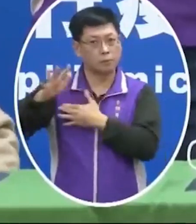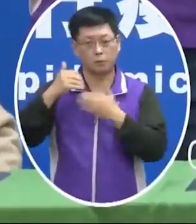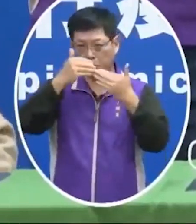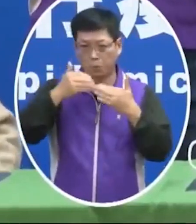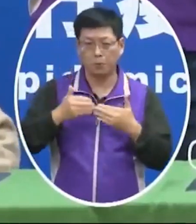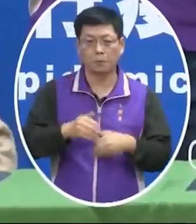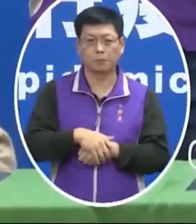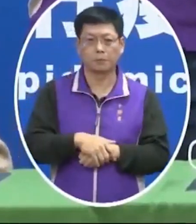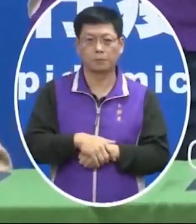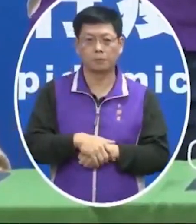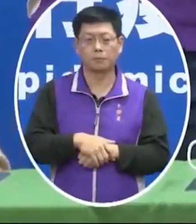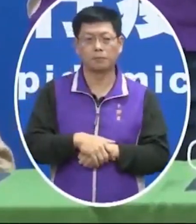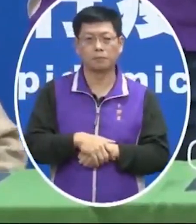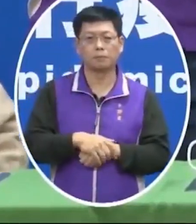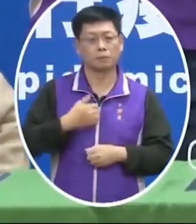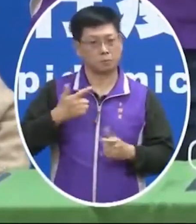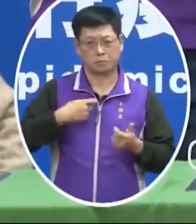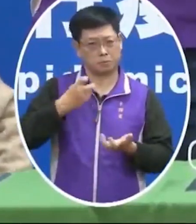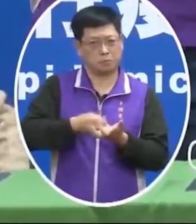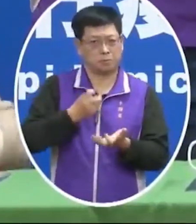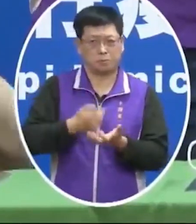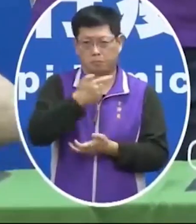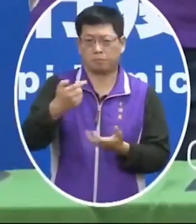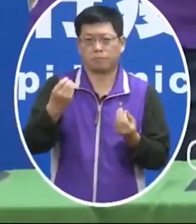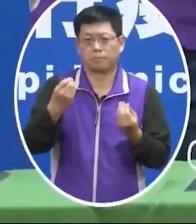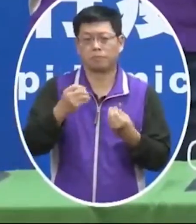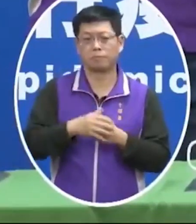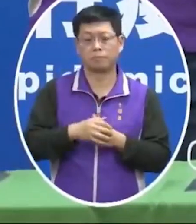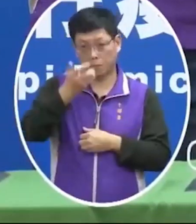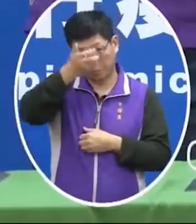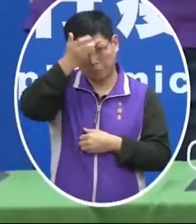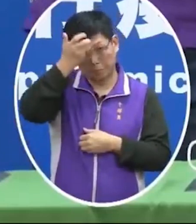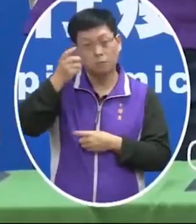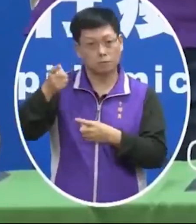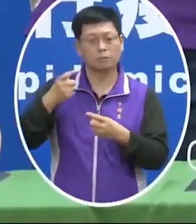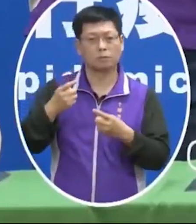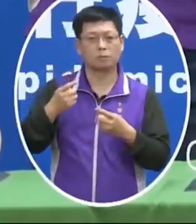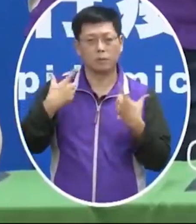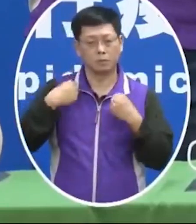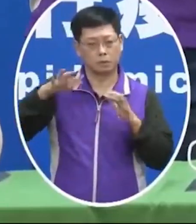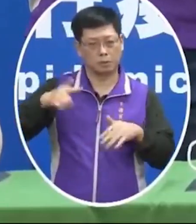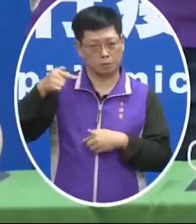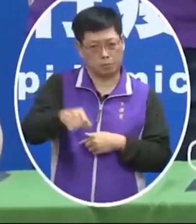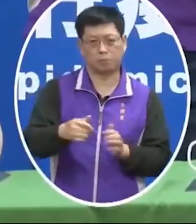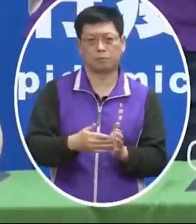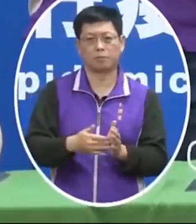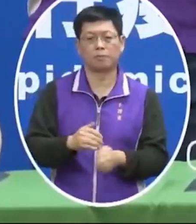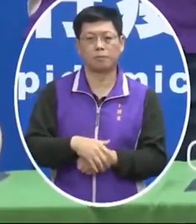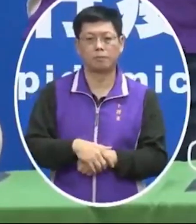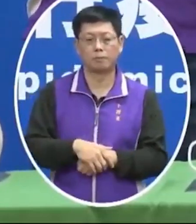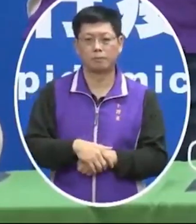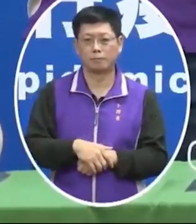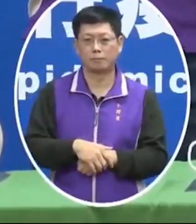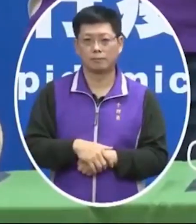都。在症状上是没有什么样的一个症状，那发烧的病人其实发烧也退了，好，不过在我